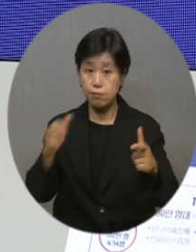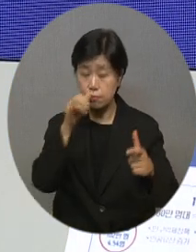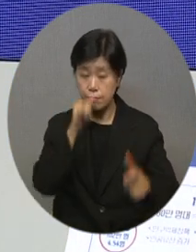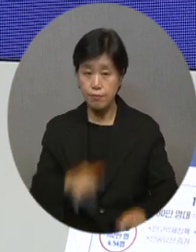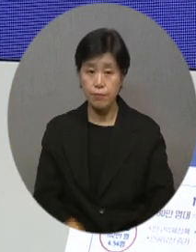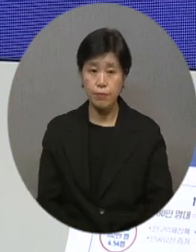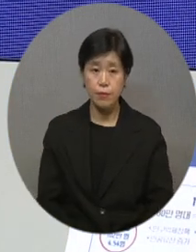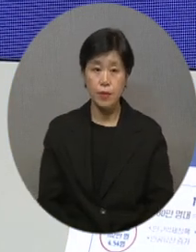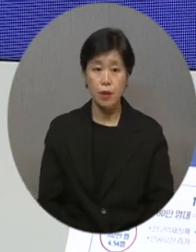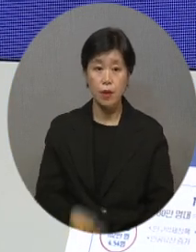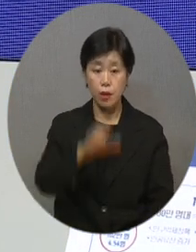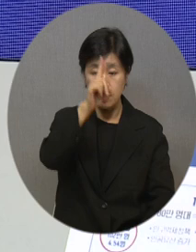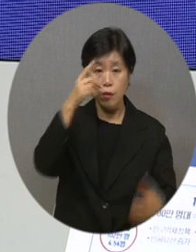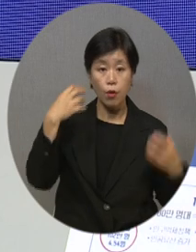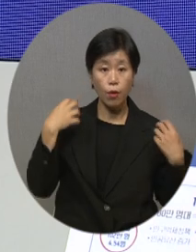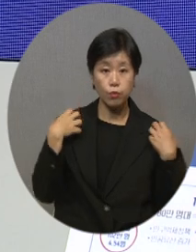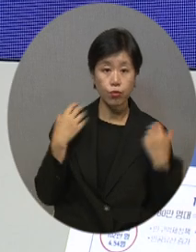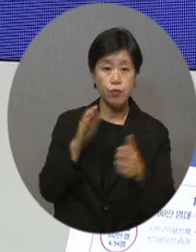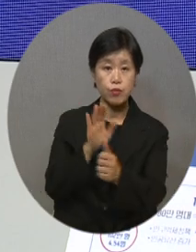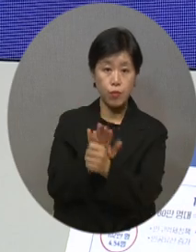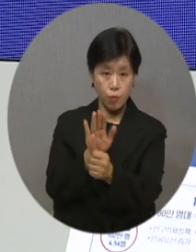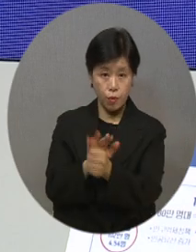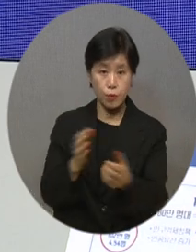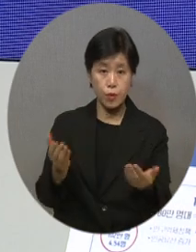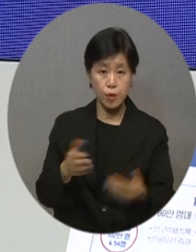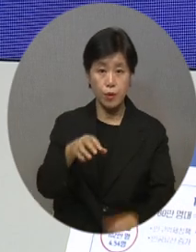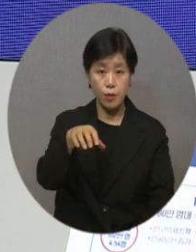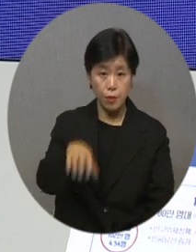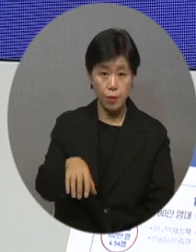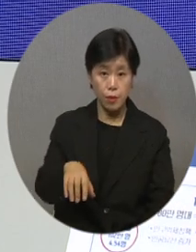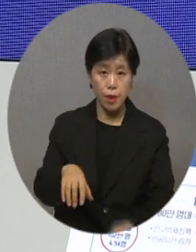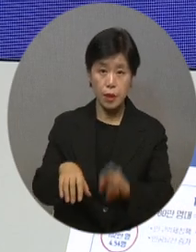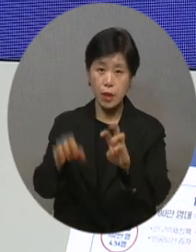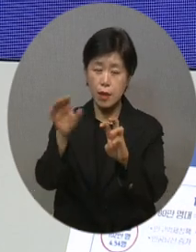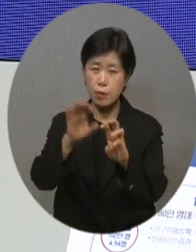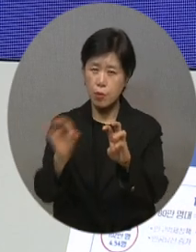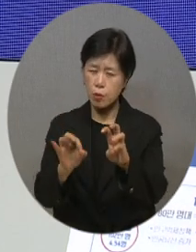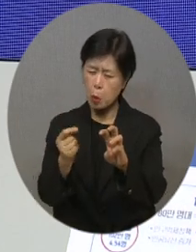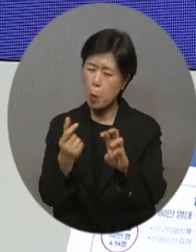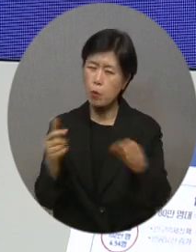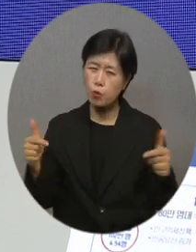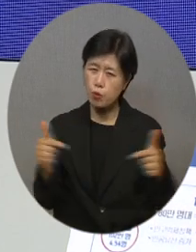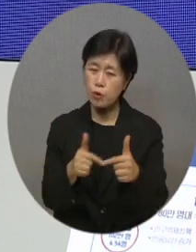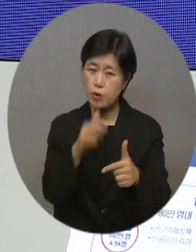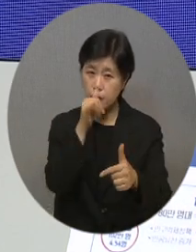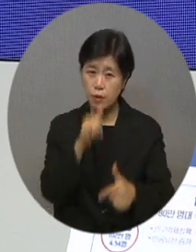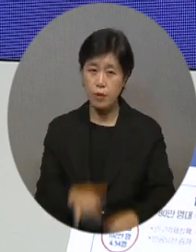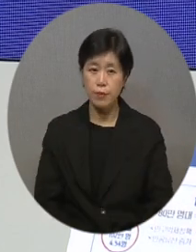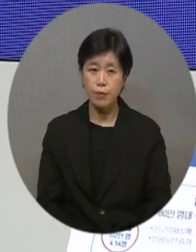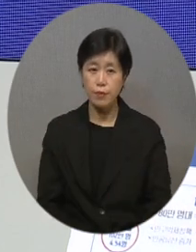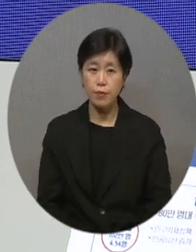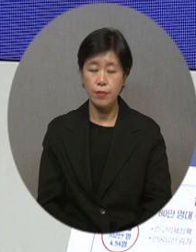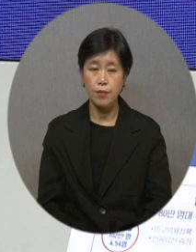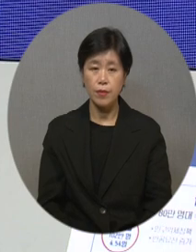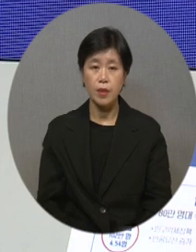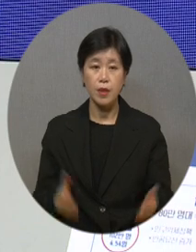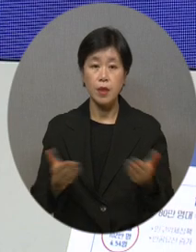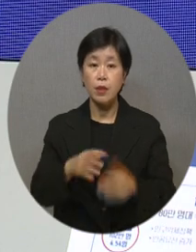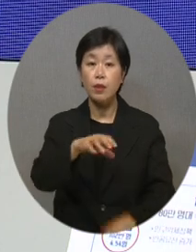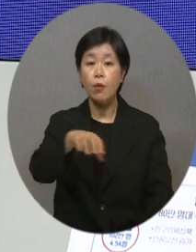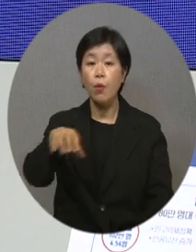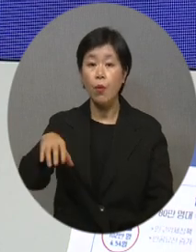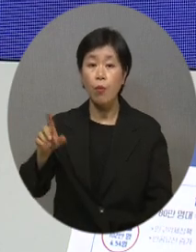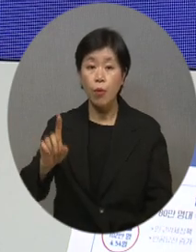전체적으로 정부 지원 일자리는 이제 말씀을 3%가 좀 약간 줄어드는 것이죠. 그런데 사실 일자리라는 것은 정부 지원